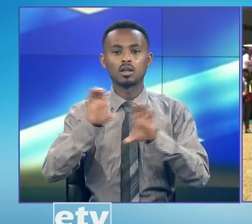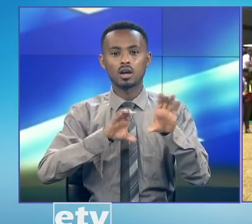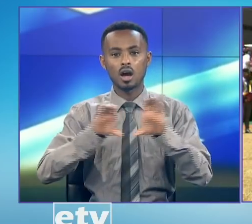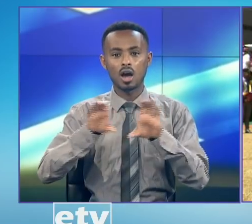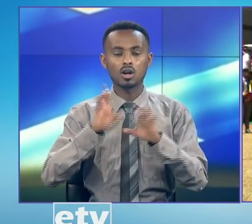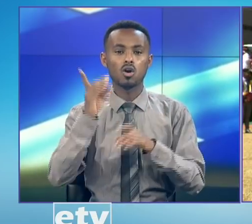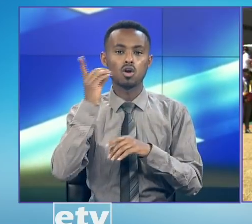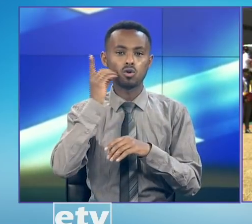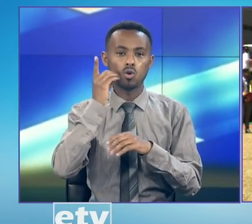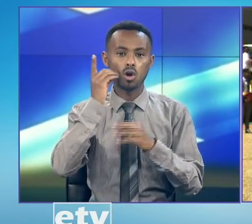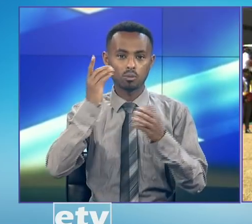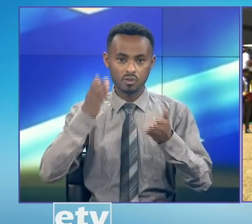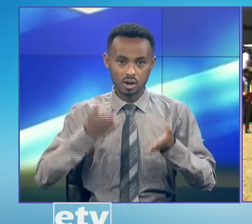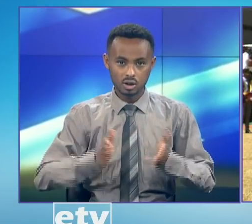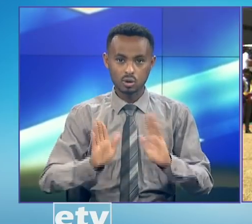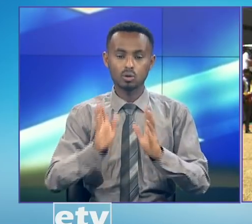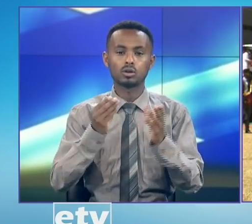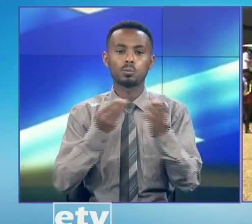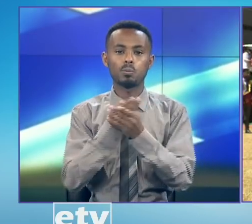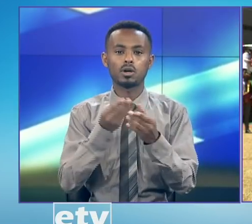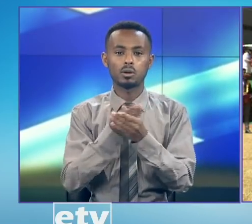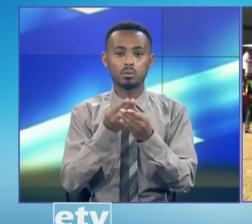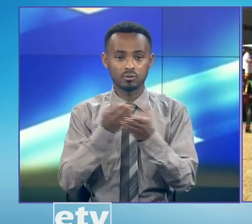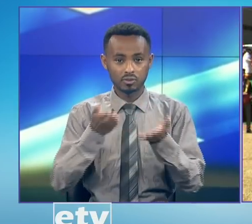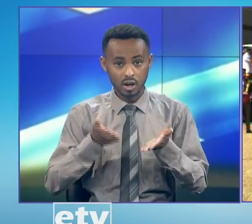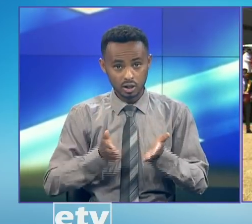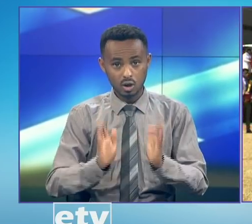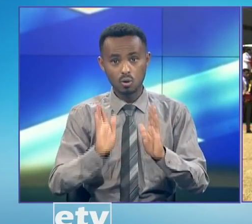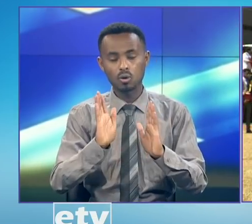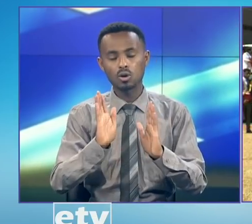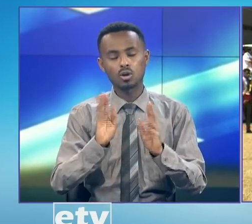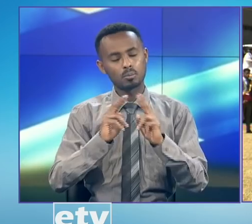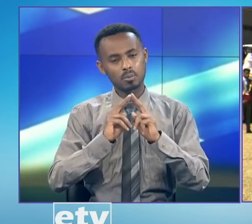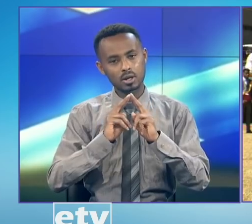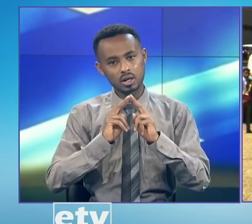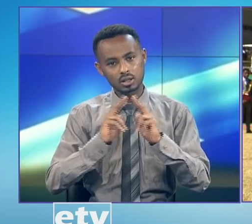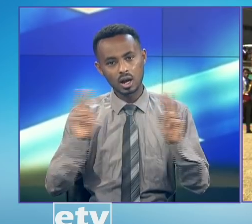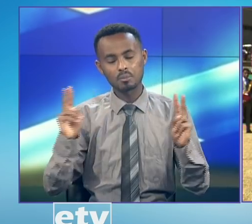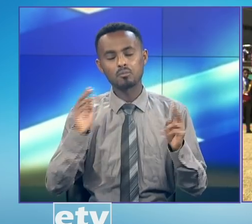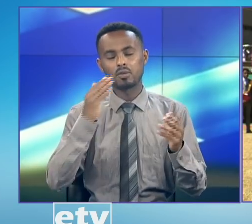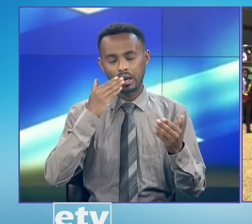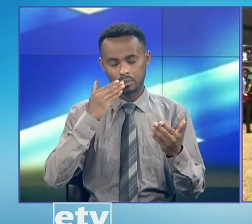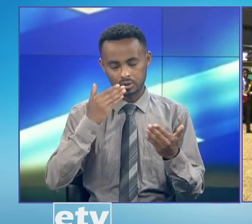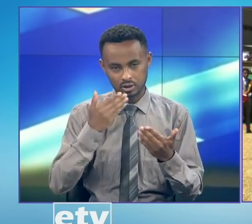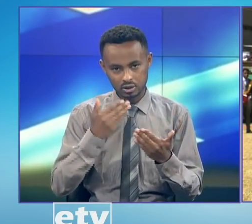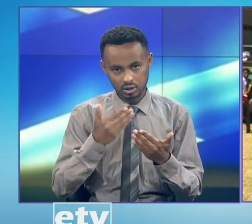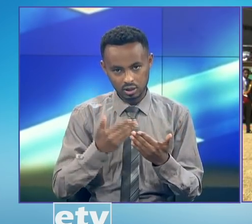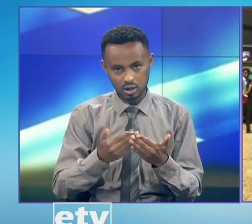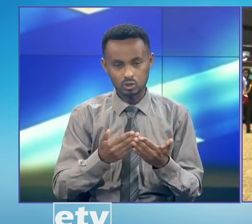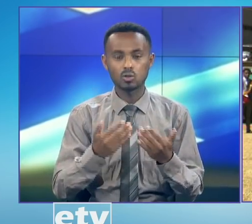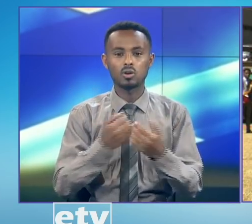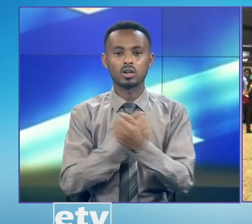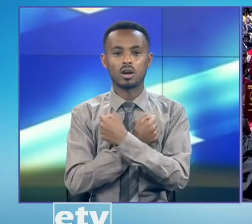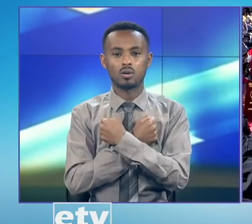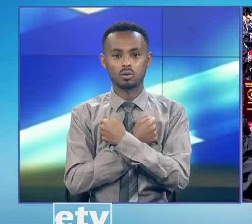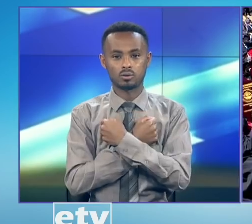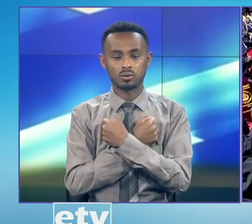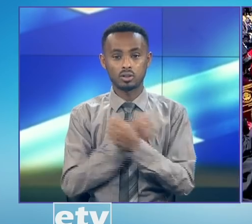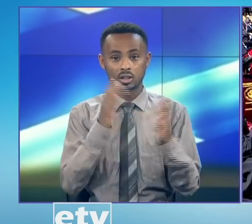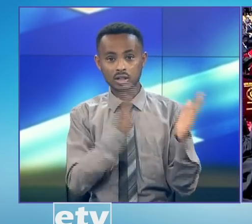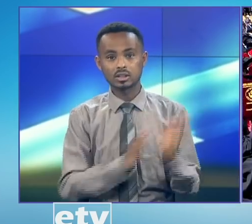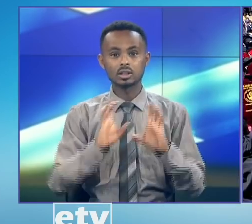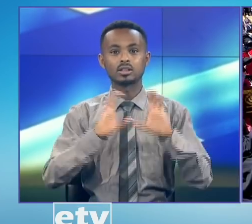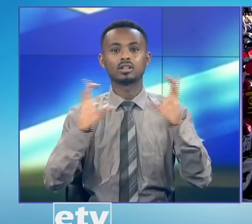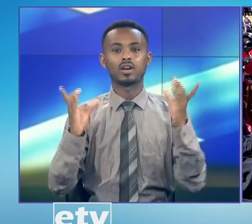አርገው ዶርም ፈቅደው ምግብ ፈቅደው በጣም ላመሰግናቸው እወዳለሁ